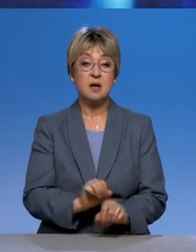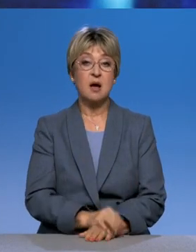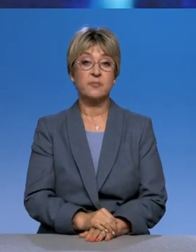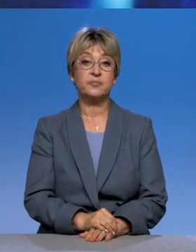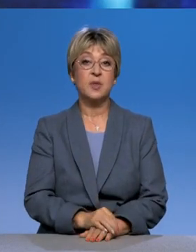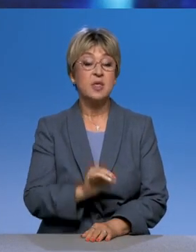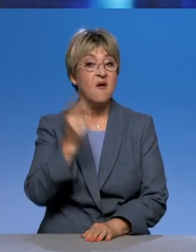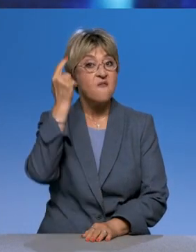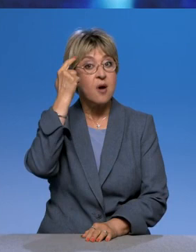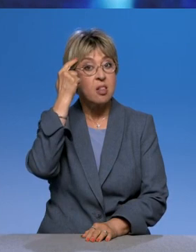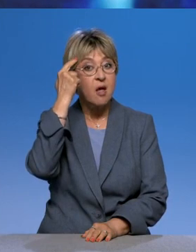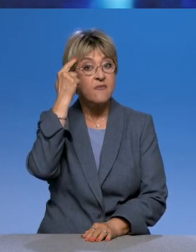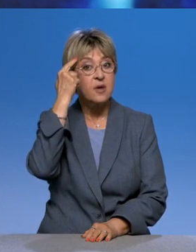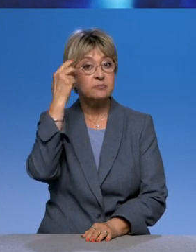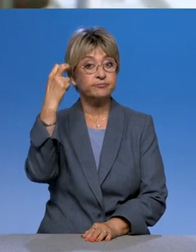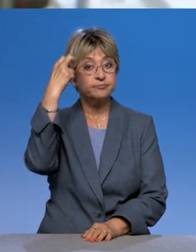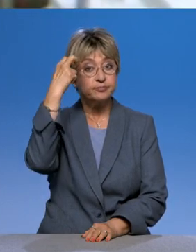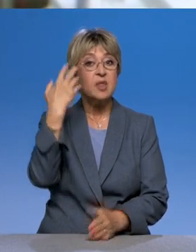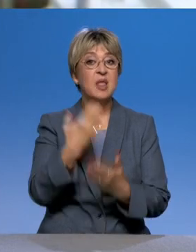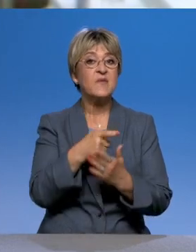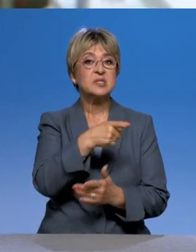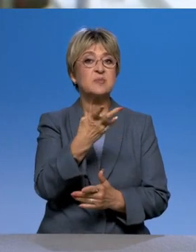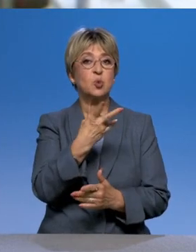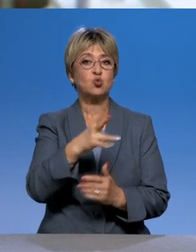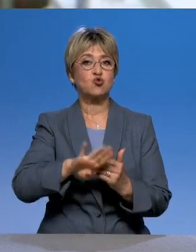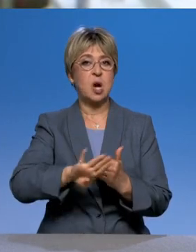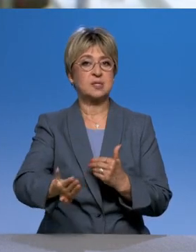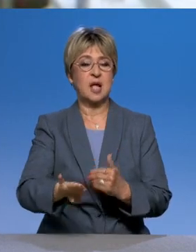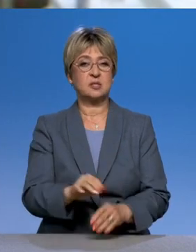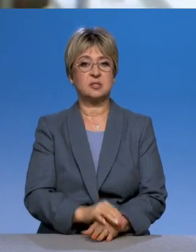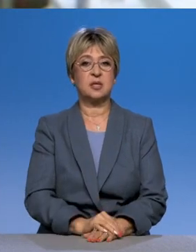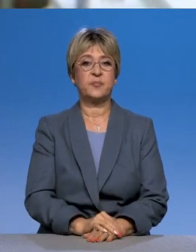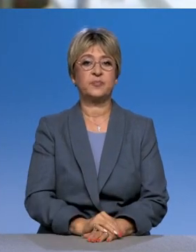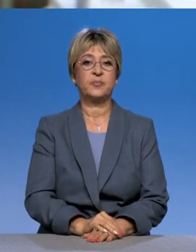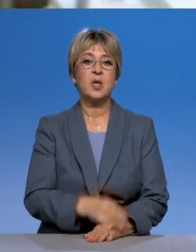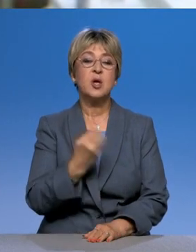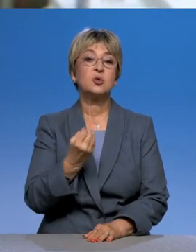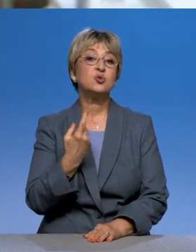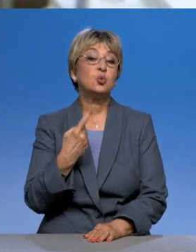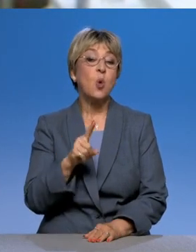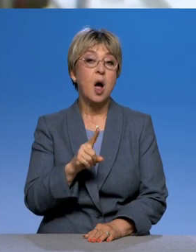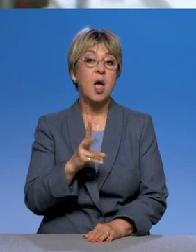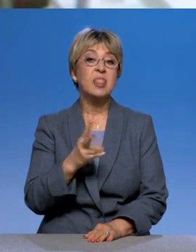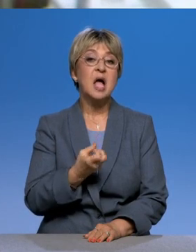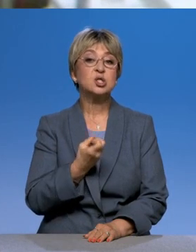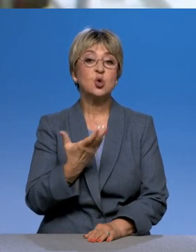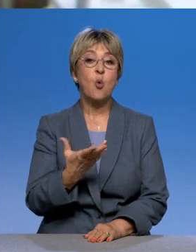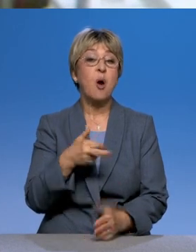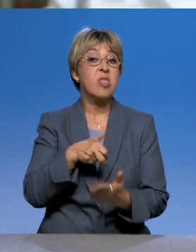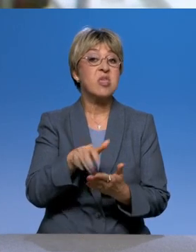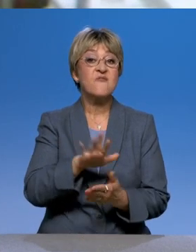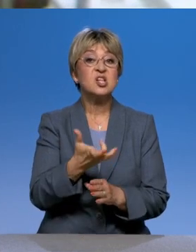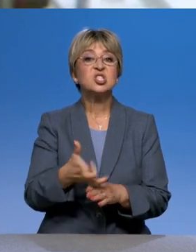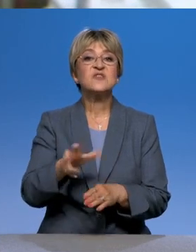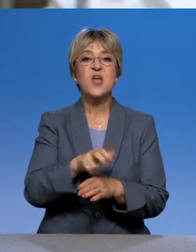небольшой в голове, вы понимаете, с ним, наверное, надо придется расстаться. Тут еще немножко другая. Насколько вот он не вышел сверхурочно,